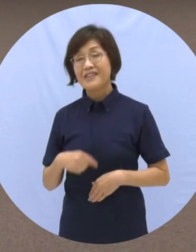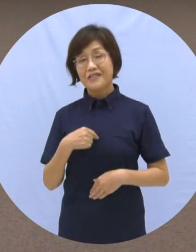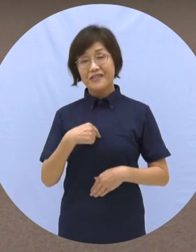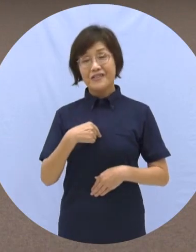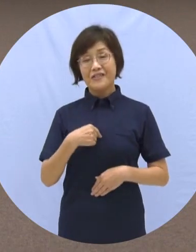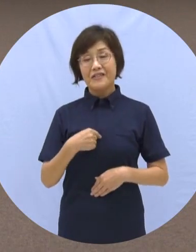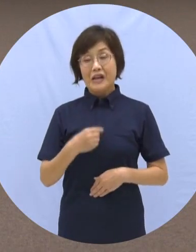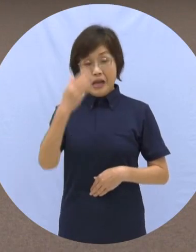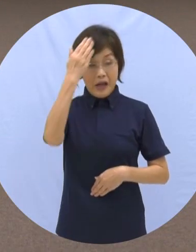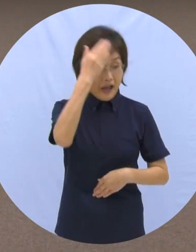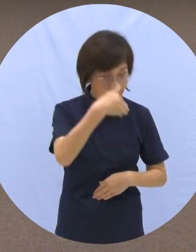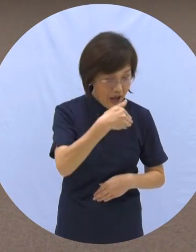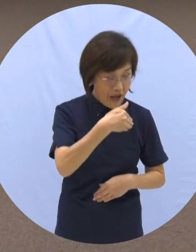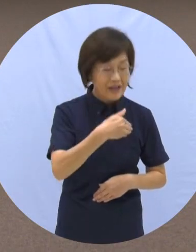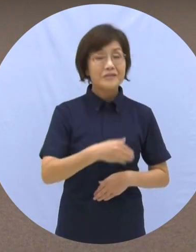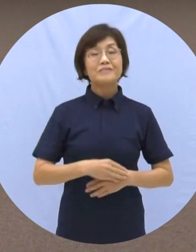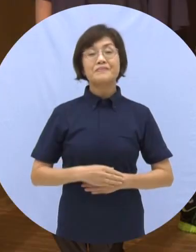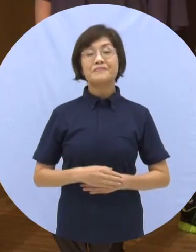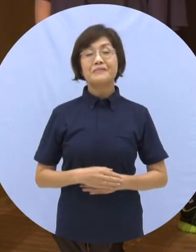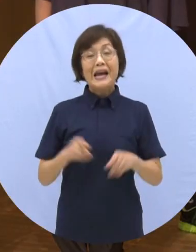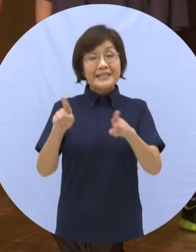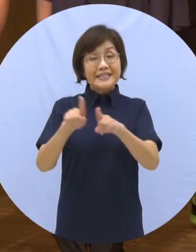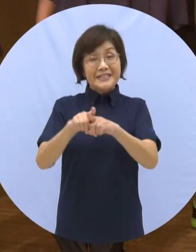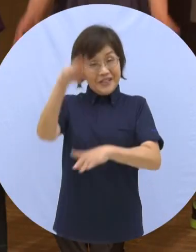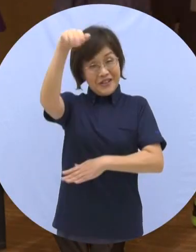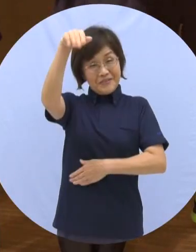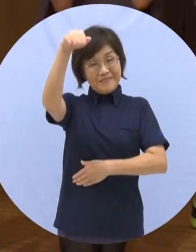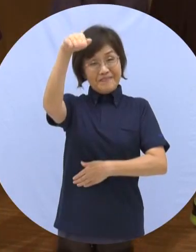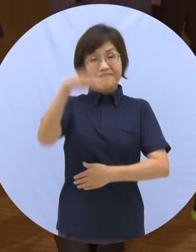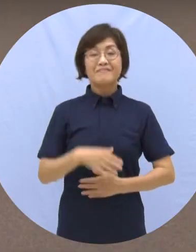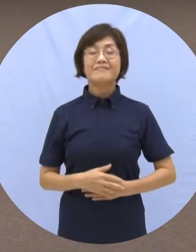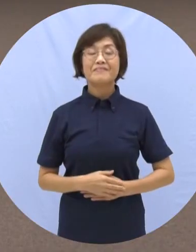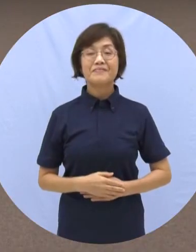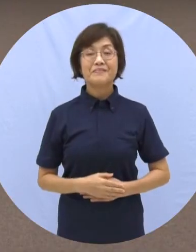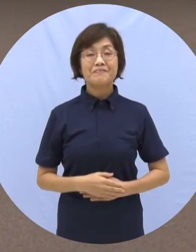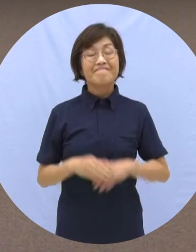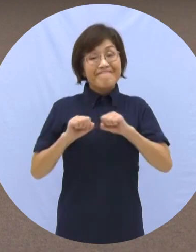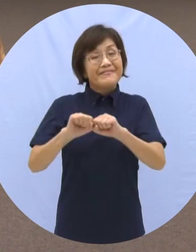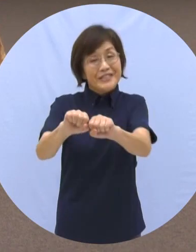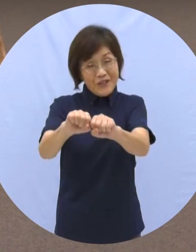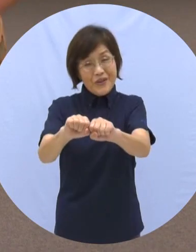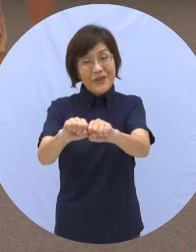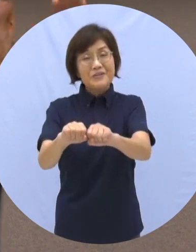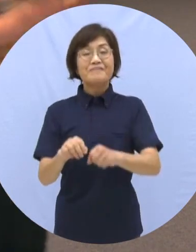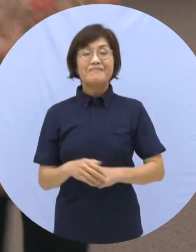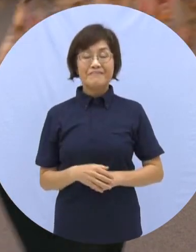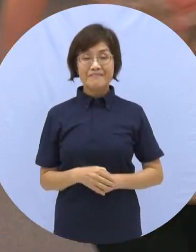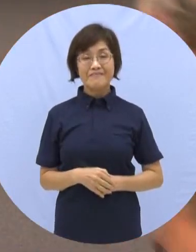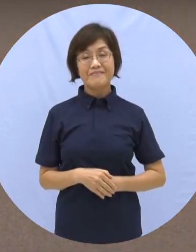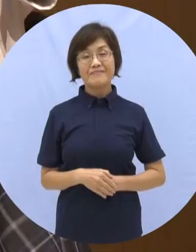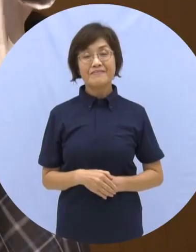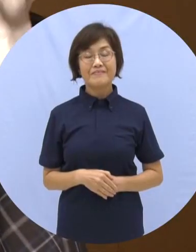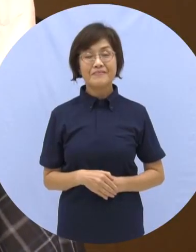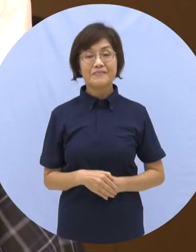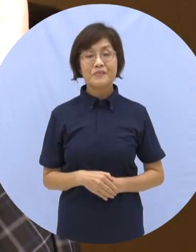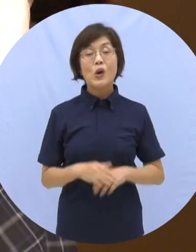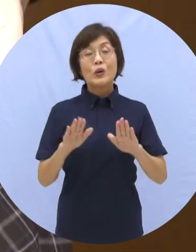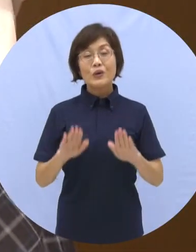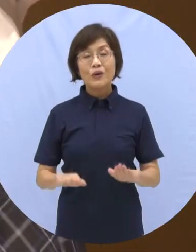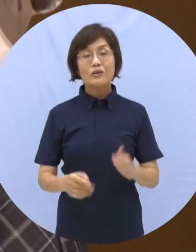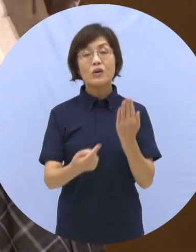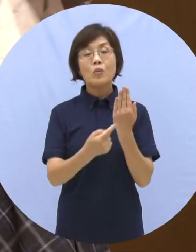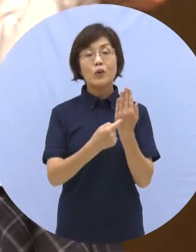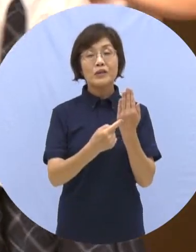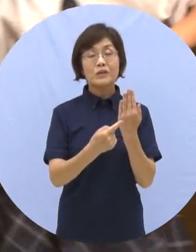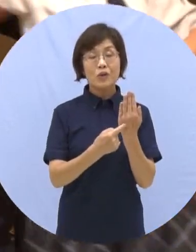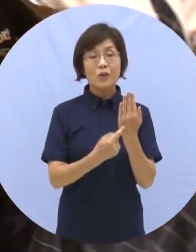actress. Really? Yeah. Come join us. Of course. Want to